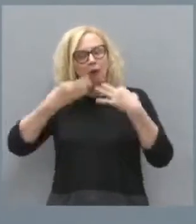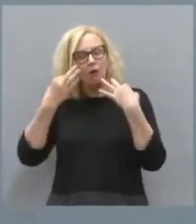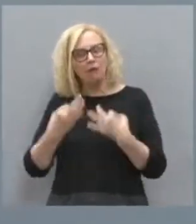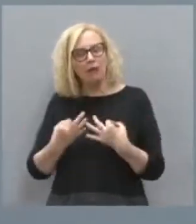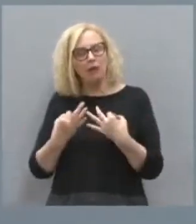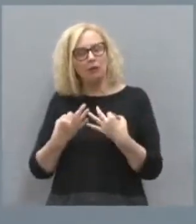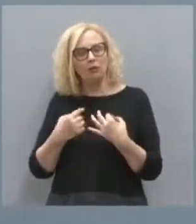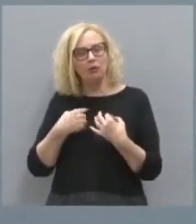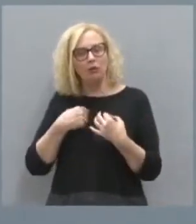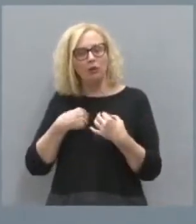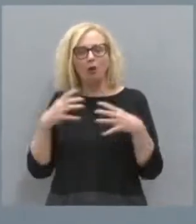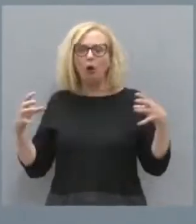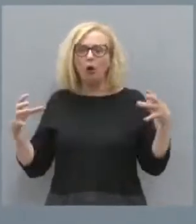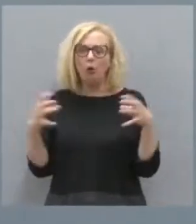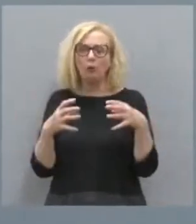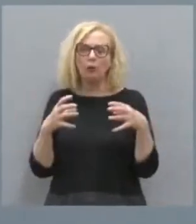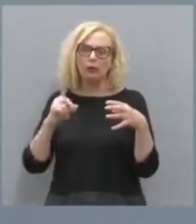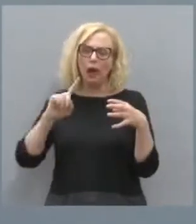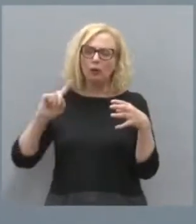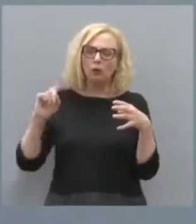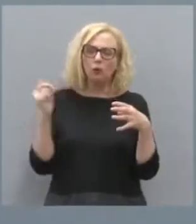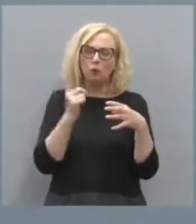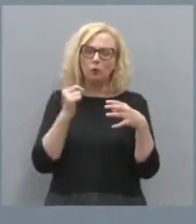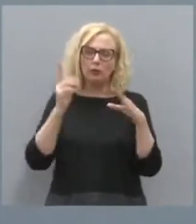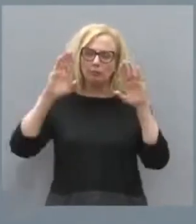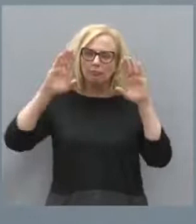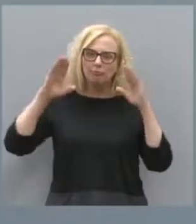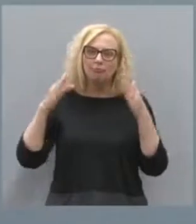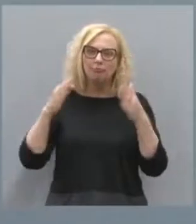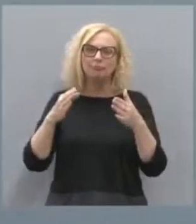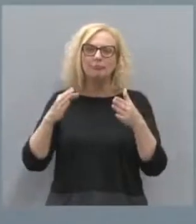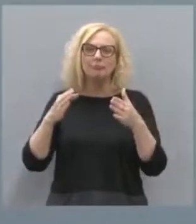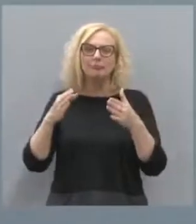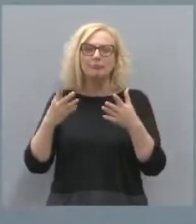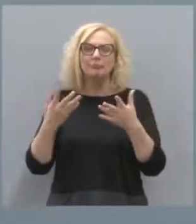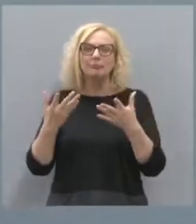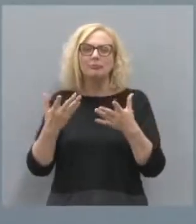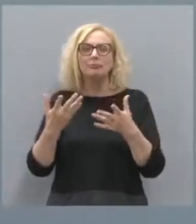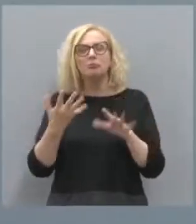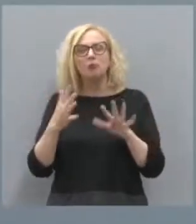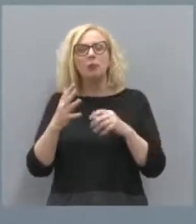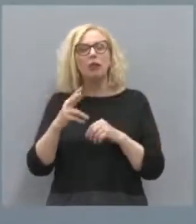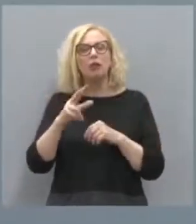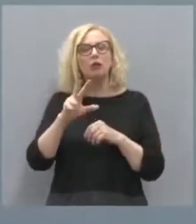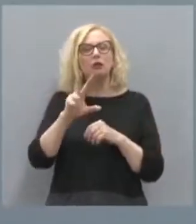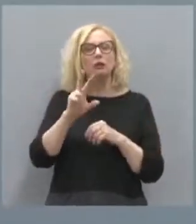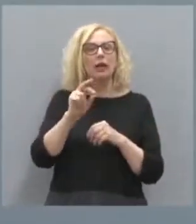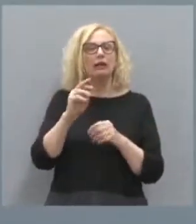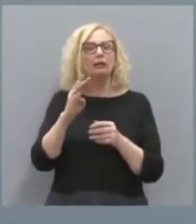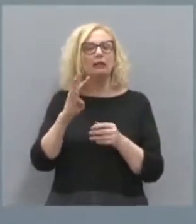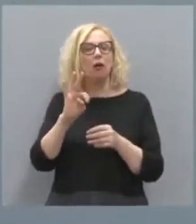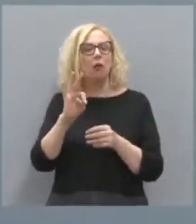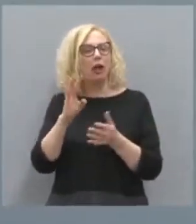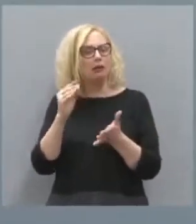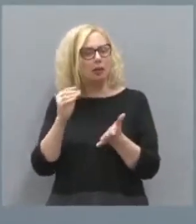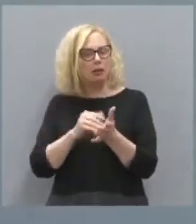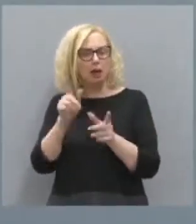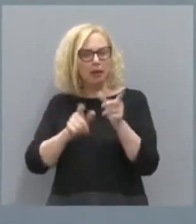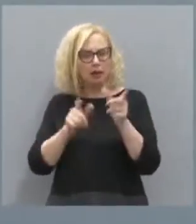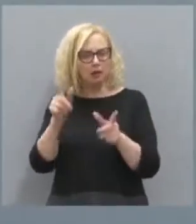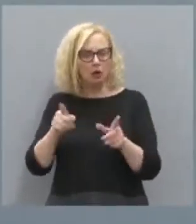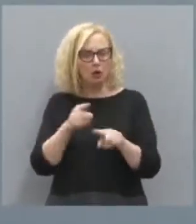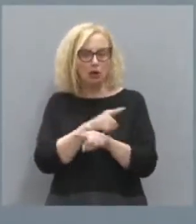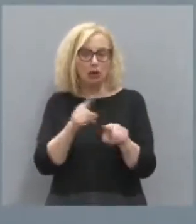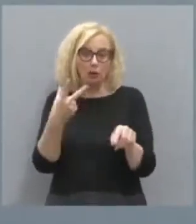tutta la comunità trentina nel cercare di convincere ancora 30 40mila persone che ancora non si sono